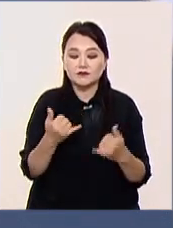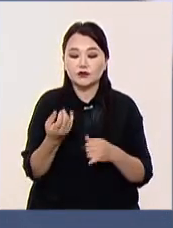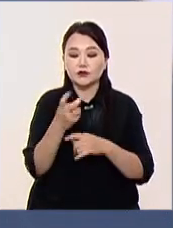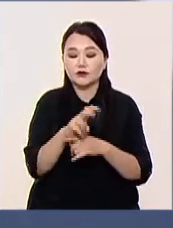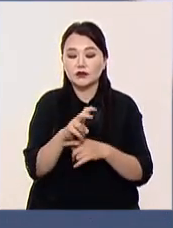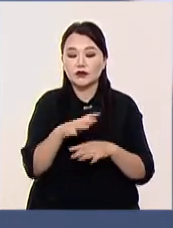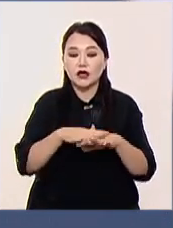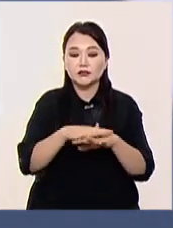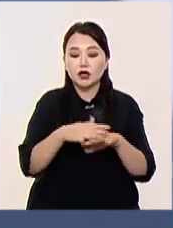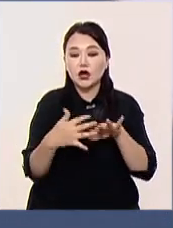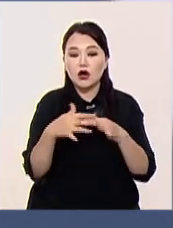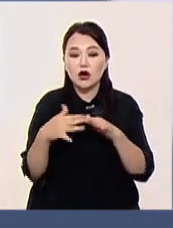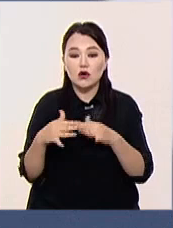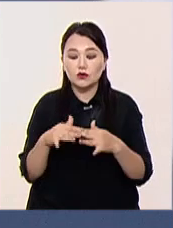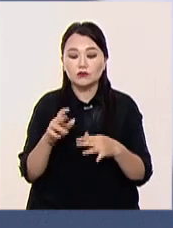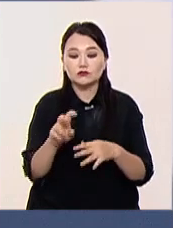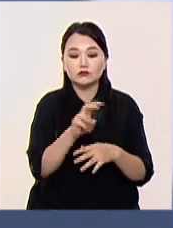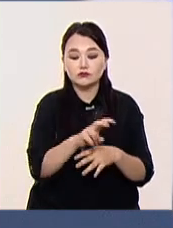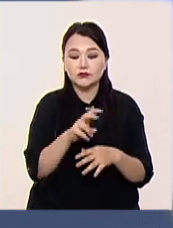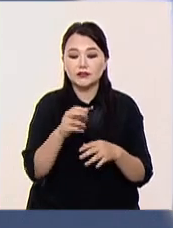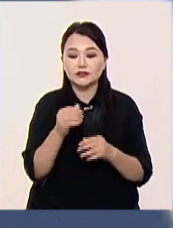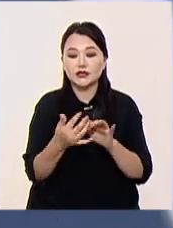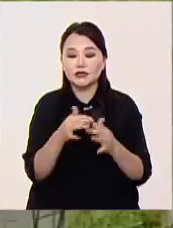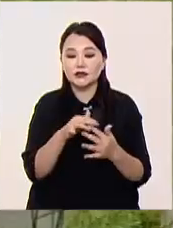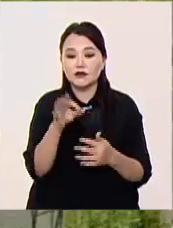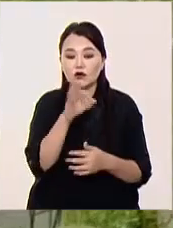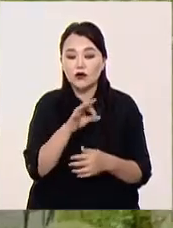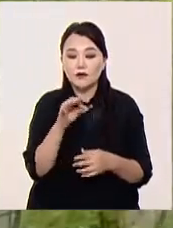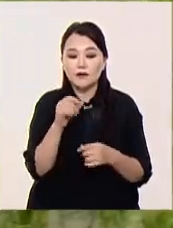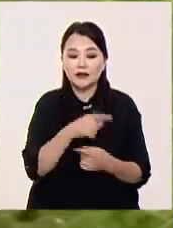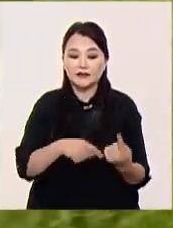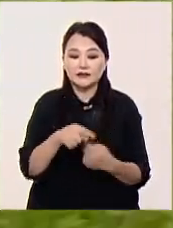такие населенные пункты и объекты сельского бизнеса.